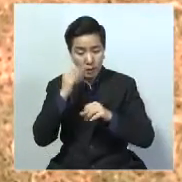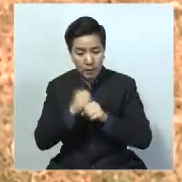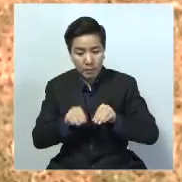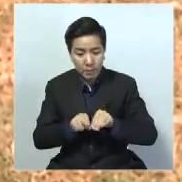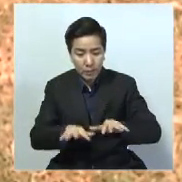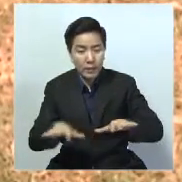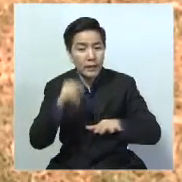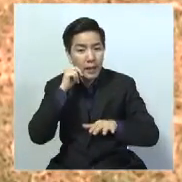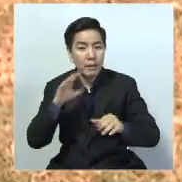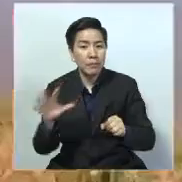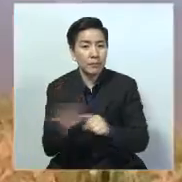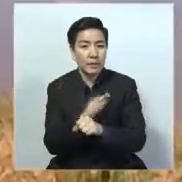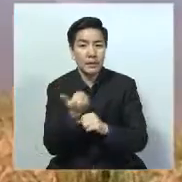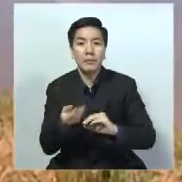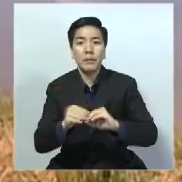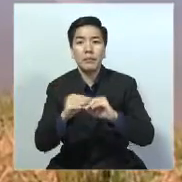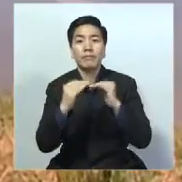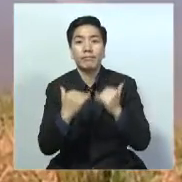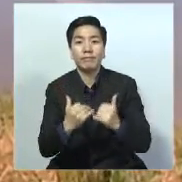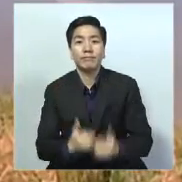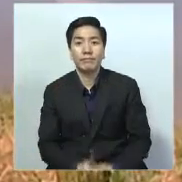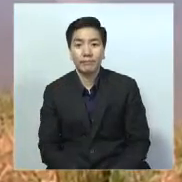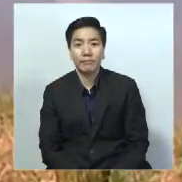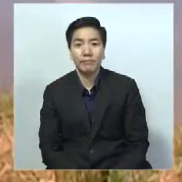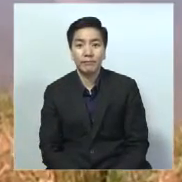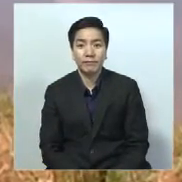ายพื้นที่การใช้น้ำให้ปรับเพิ่มขึ้นด้วย